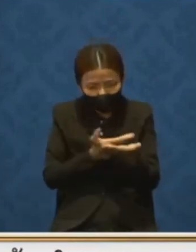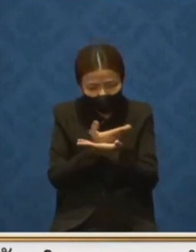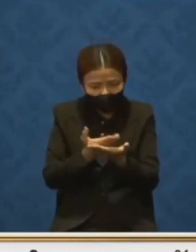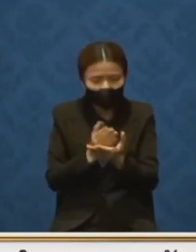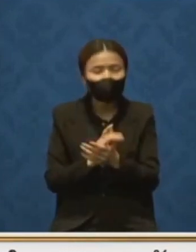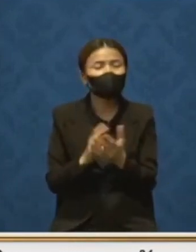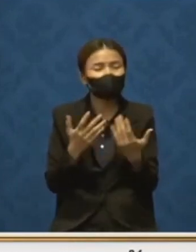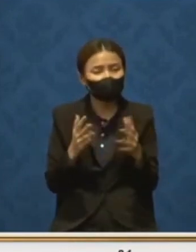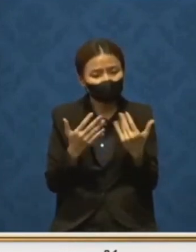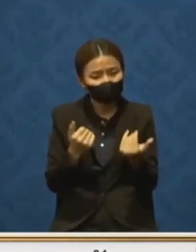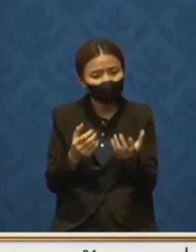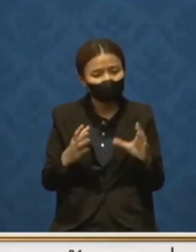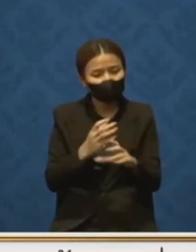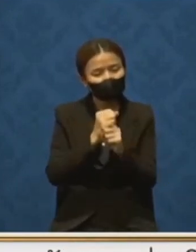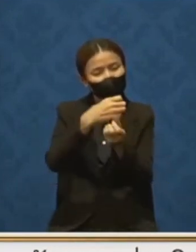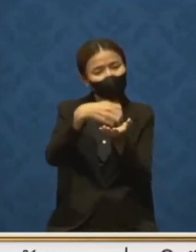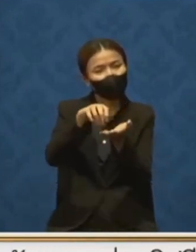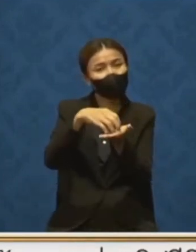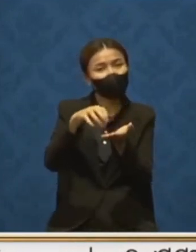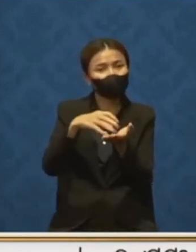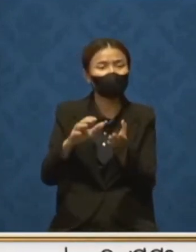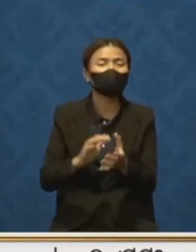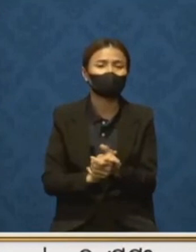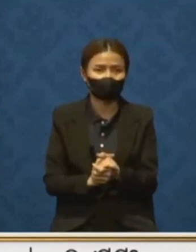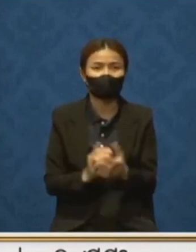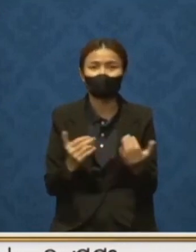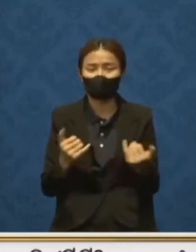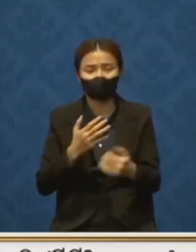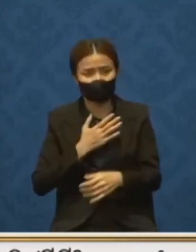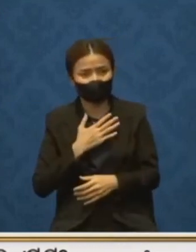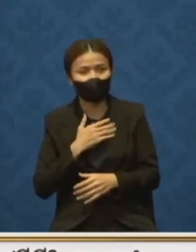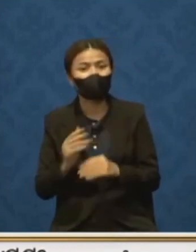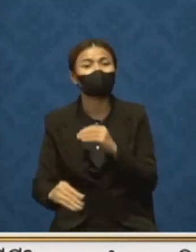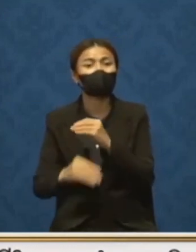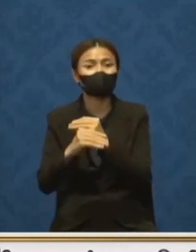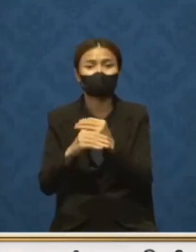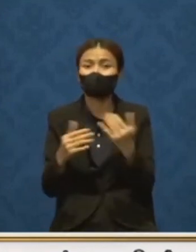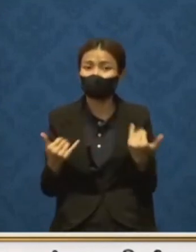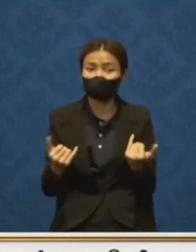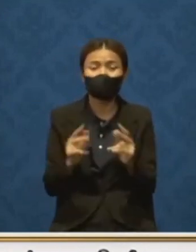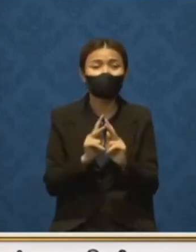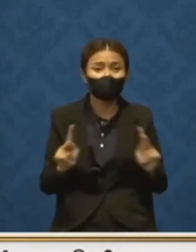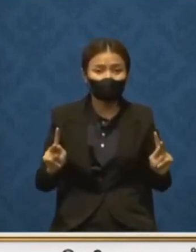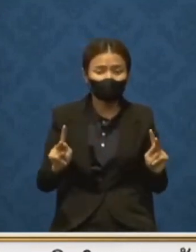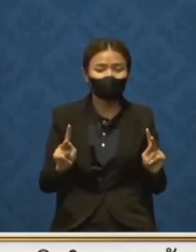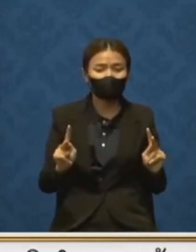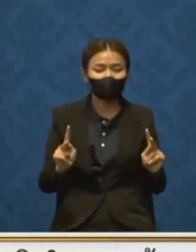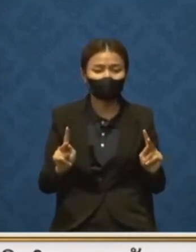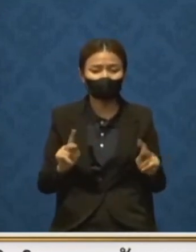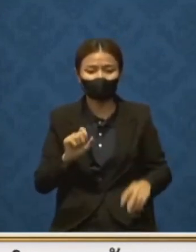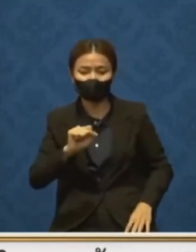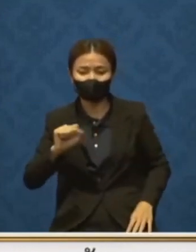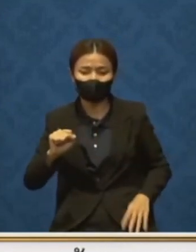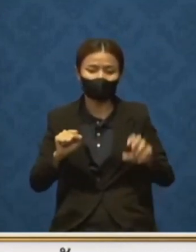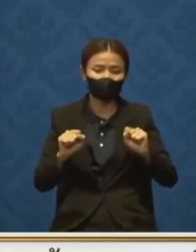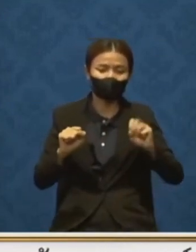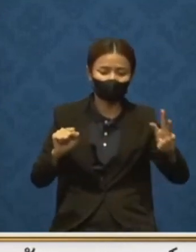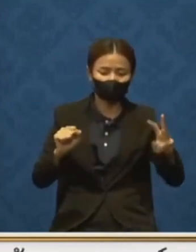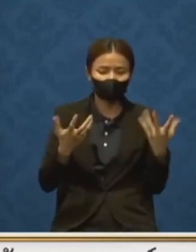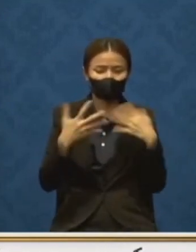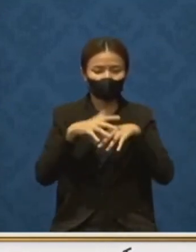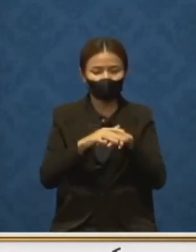ก็ขออนุญาตเรียนว่าประเด็นที่กรรมการร่วม ็นชอบให้แก้กลับมา